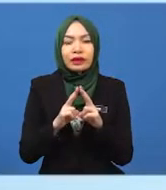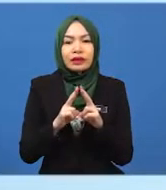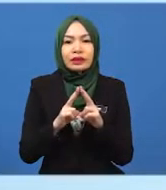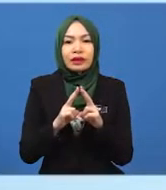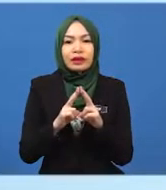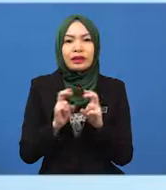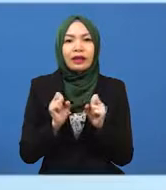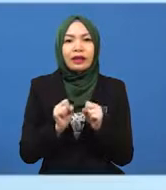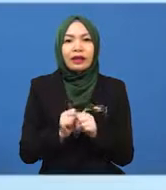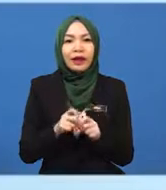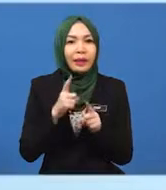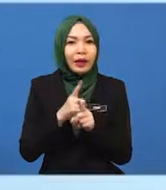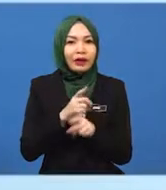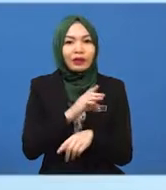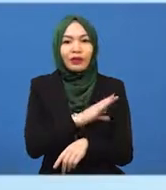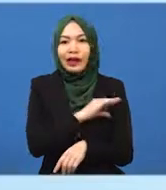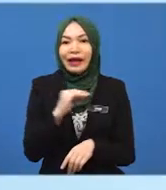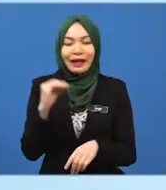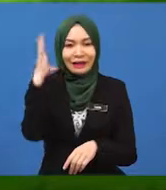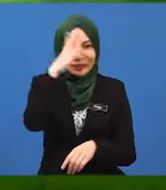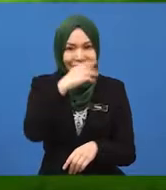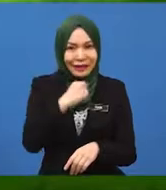cantik sekali.